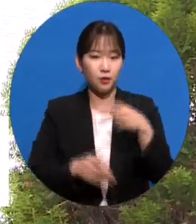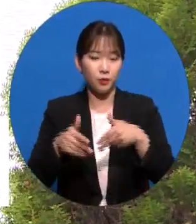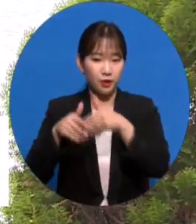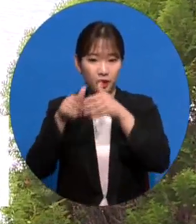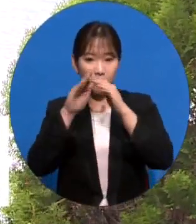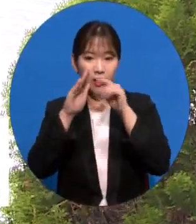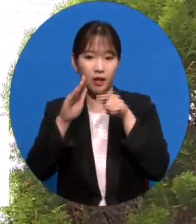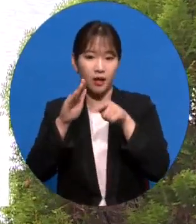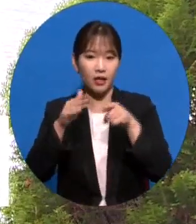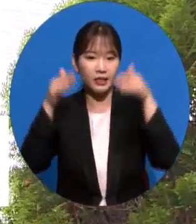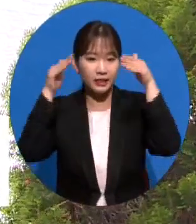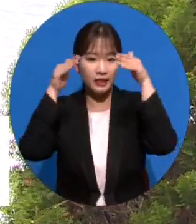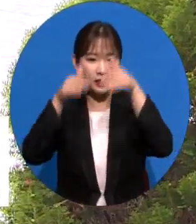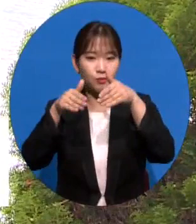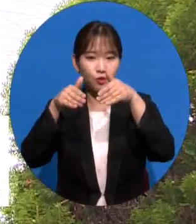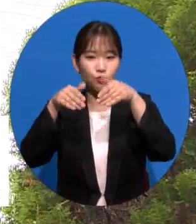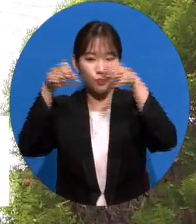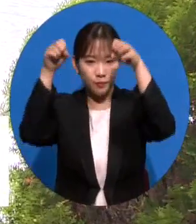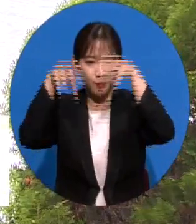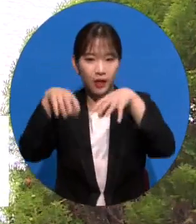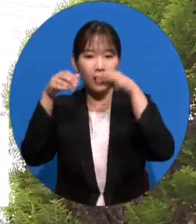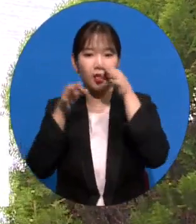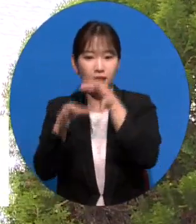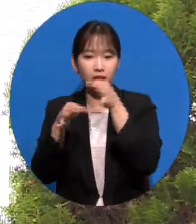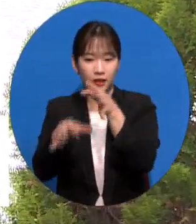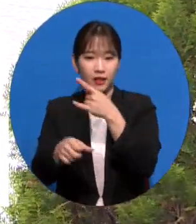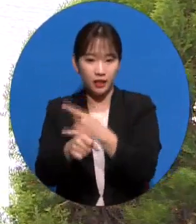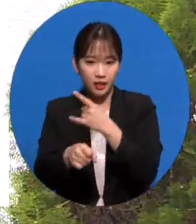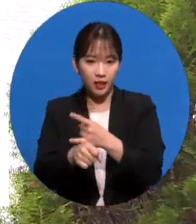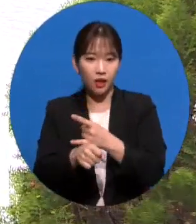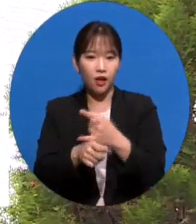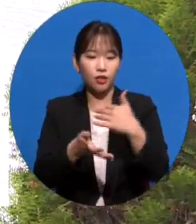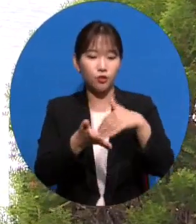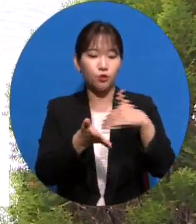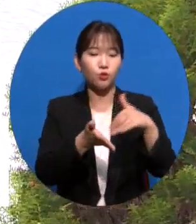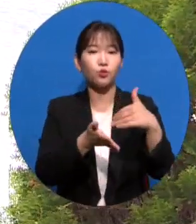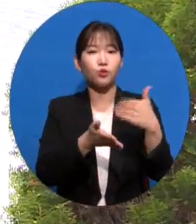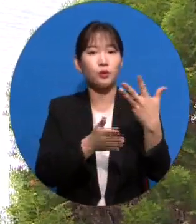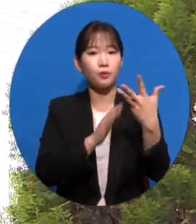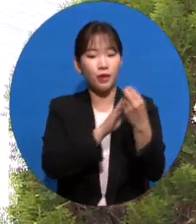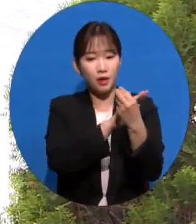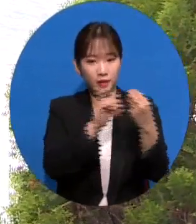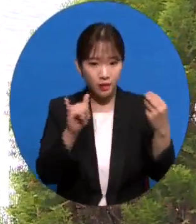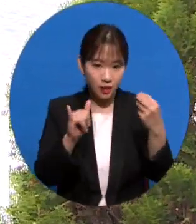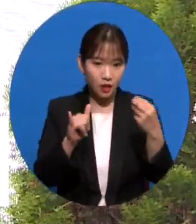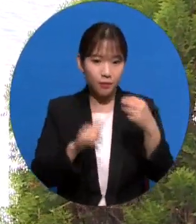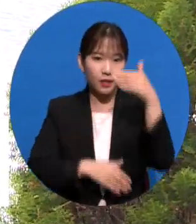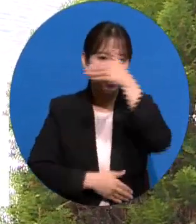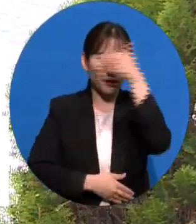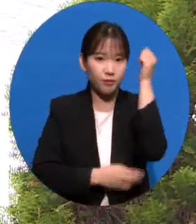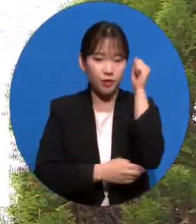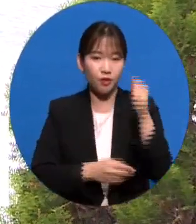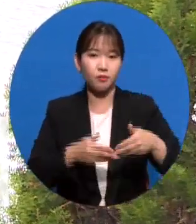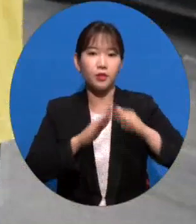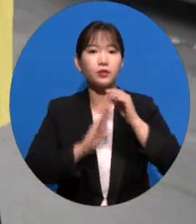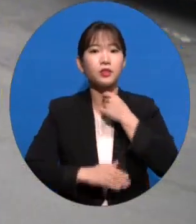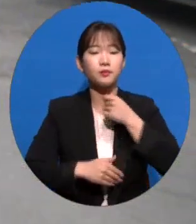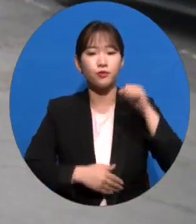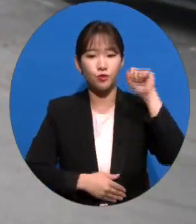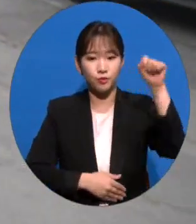개발을 집중 폭탄으로 투하하여 인구 8만의 젊은 영암을 만들고자